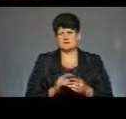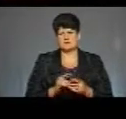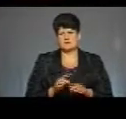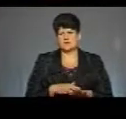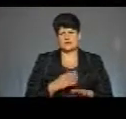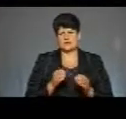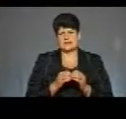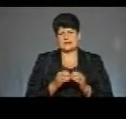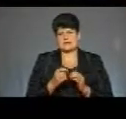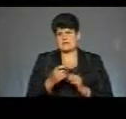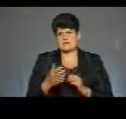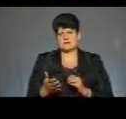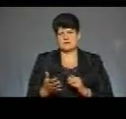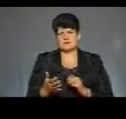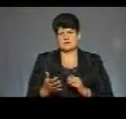10 хвилин.